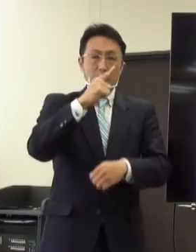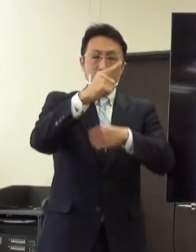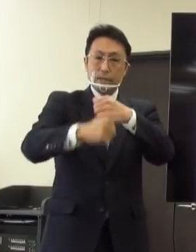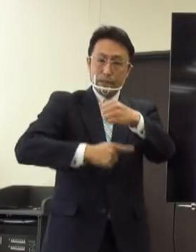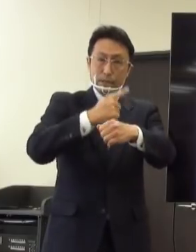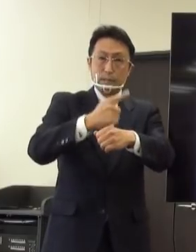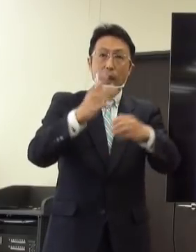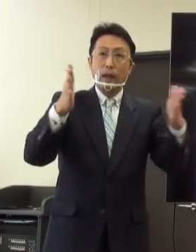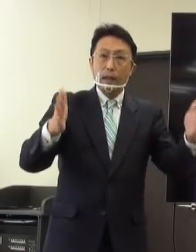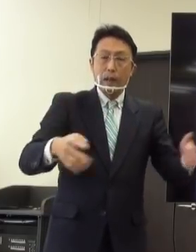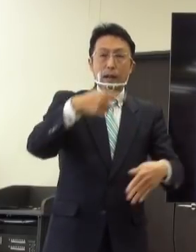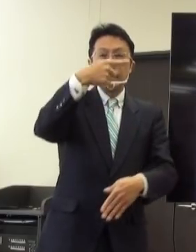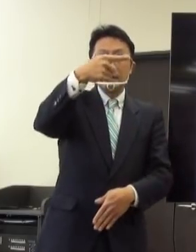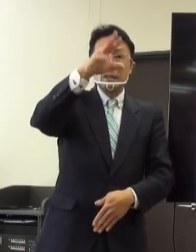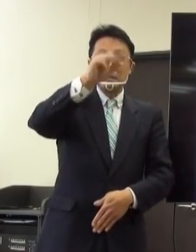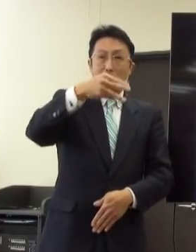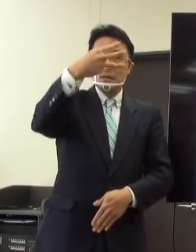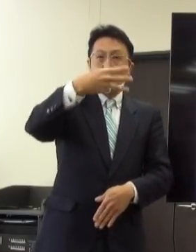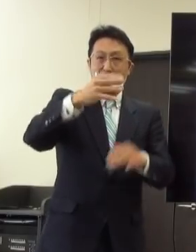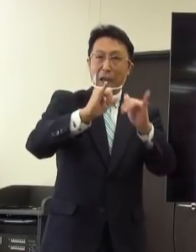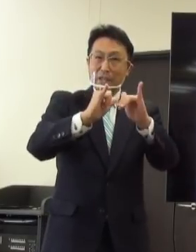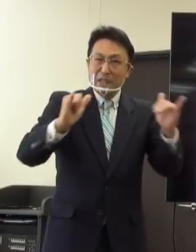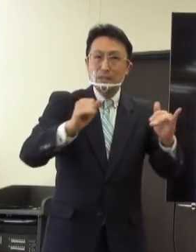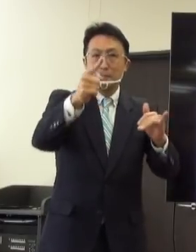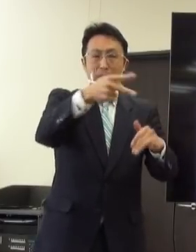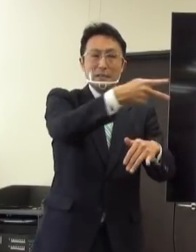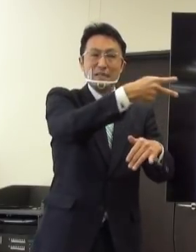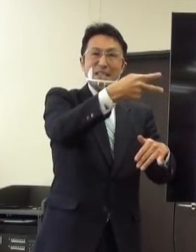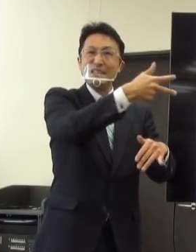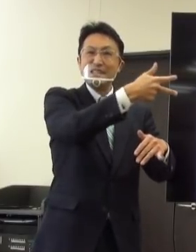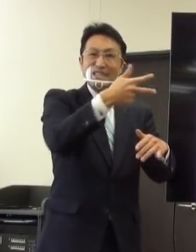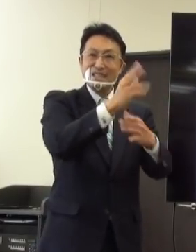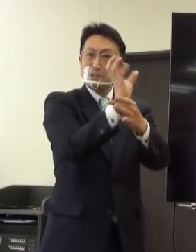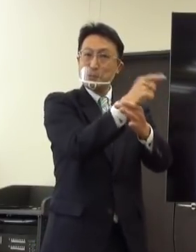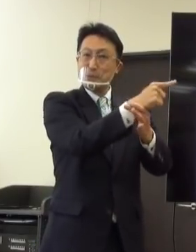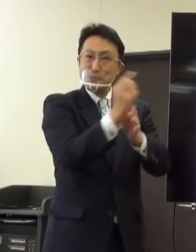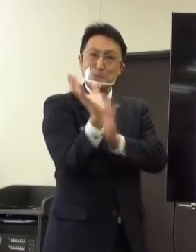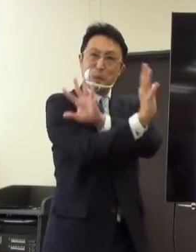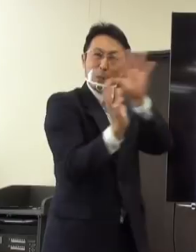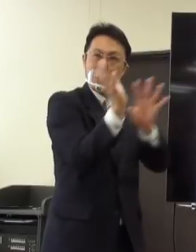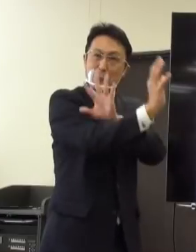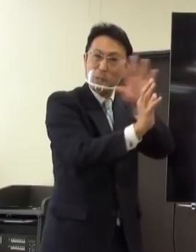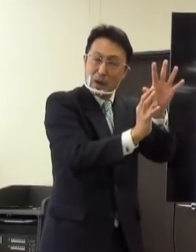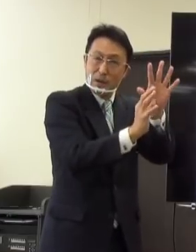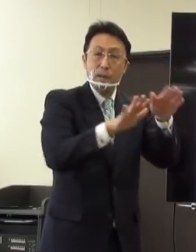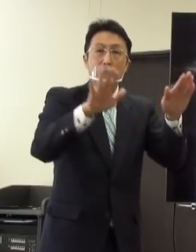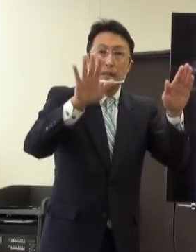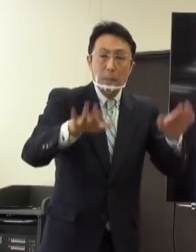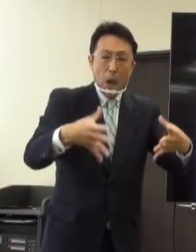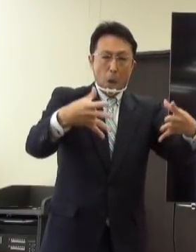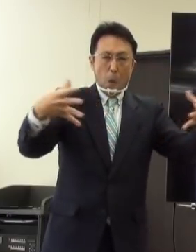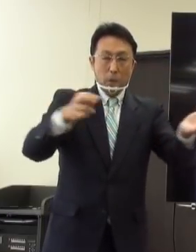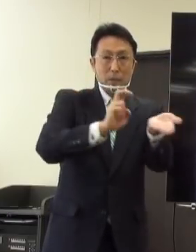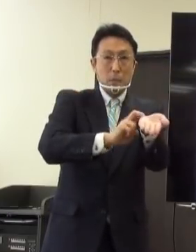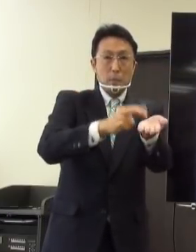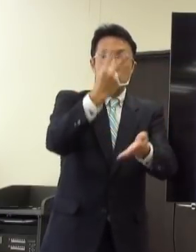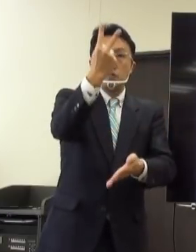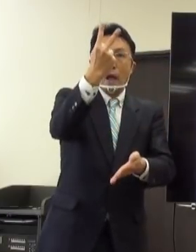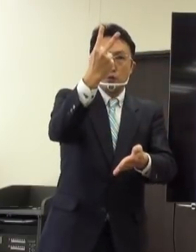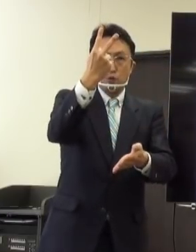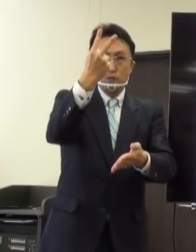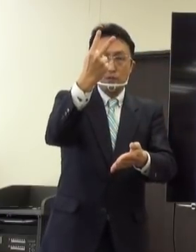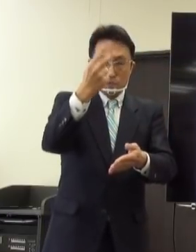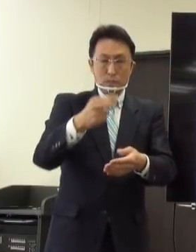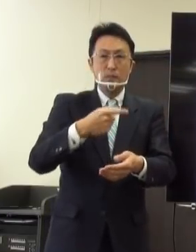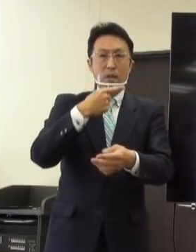の患者さんを受け入れている中で、この2つの大きい病院がですね抜けるということは、もう本当